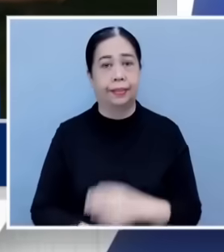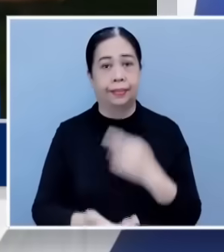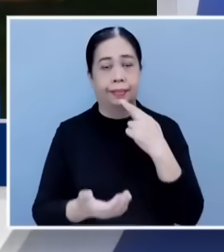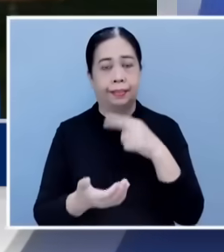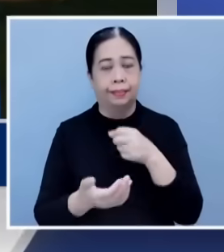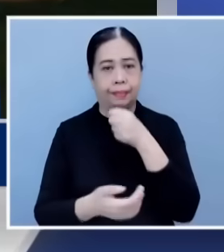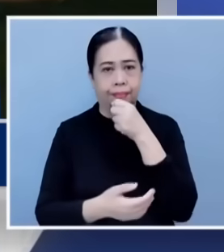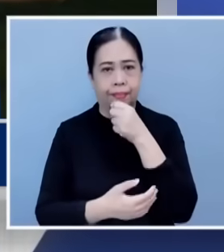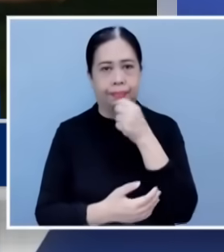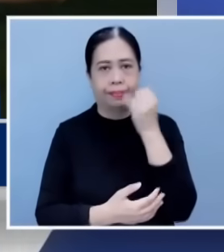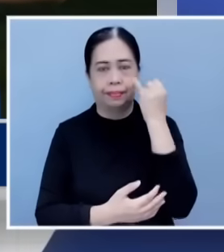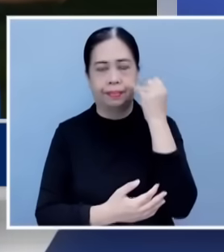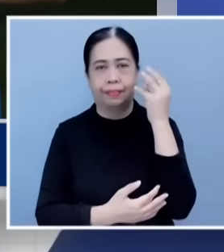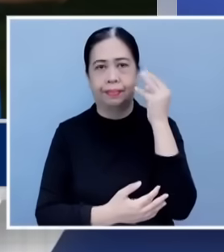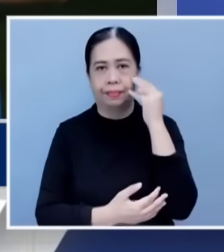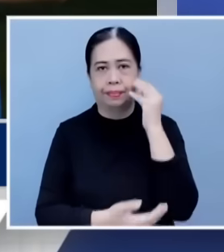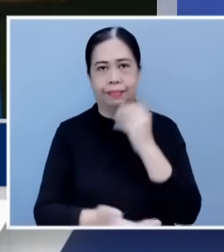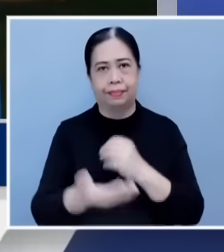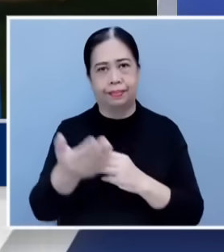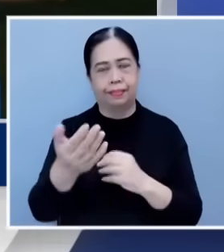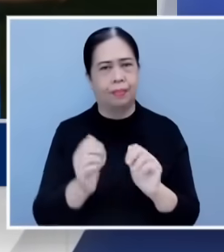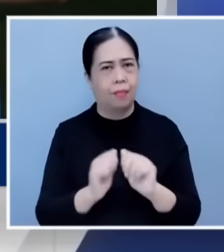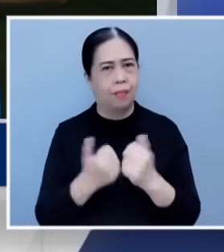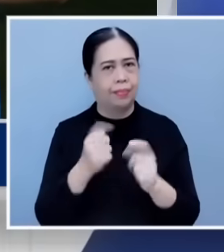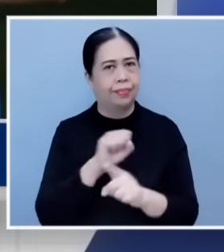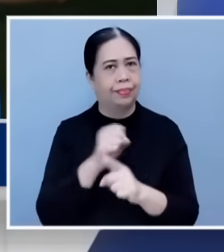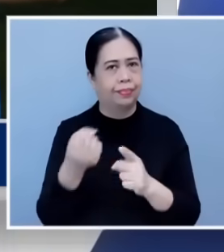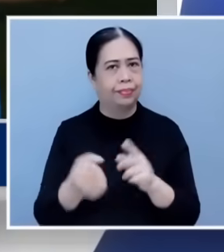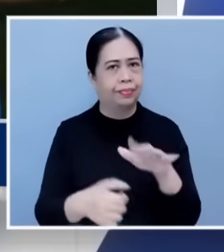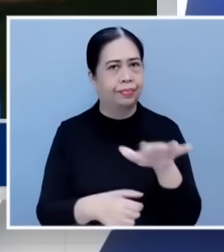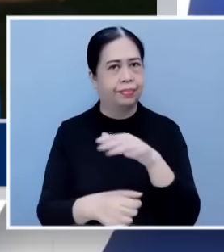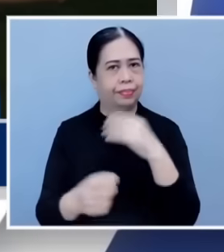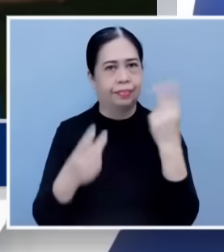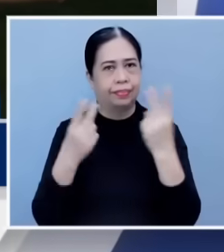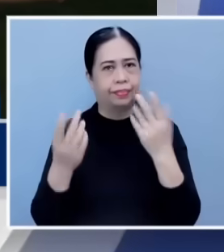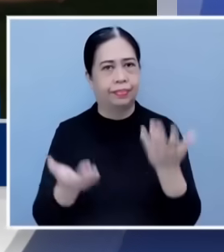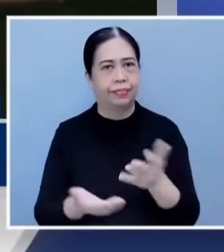si Jervis Manahan. Kamusta, Jervis, ang mga dumalaw